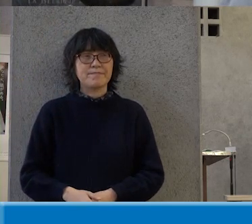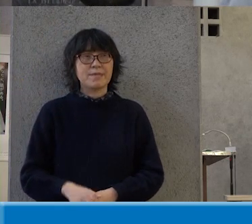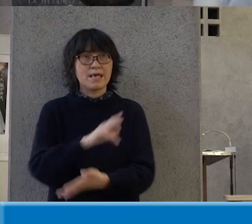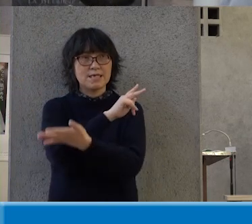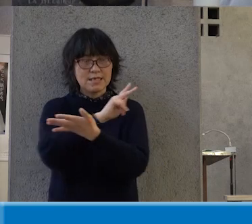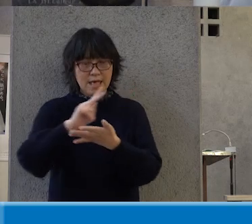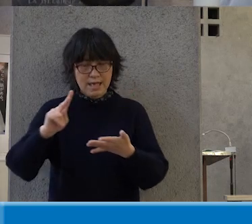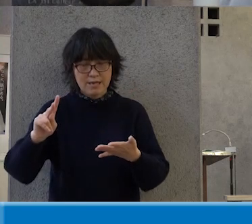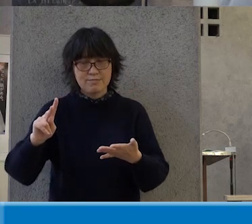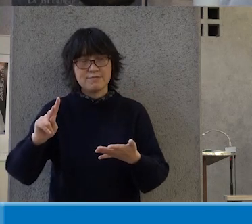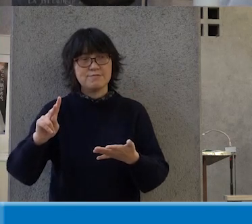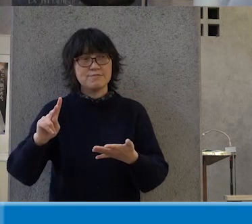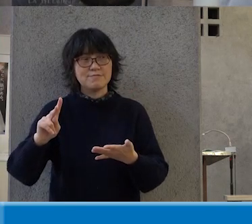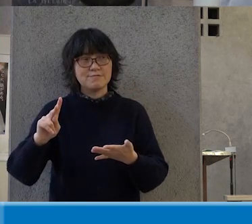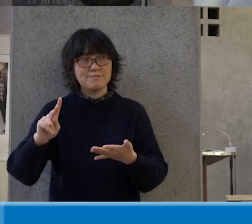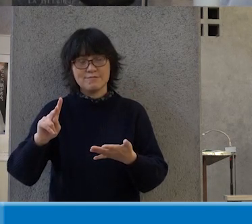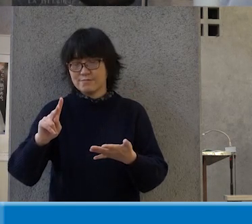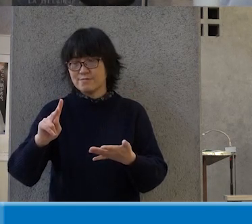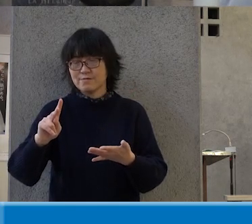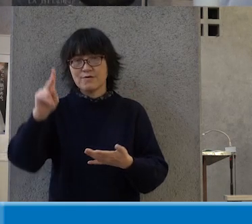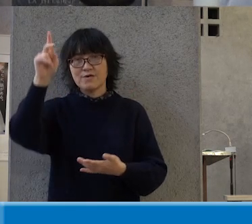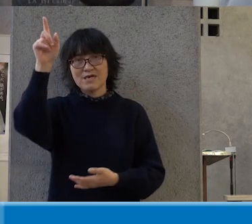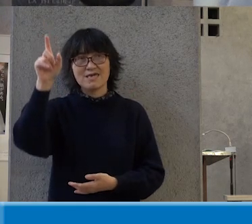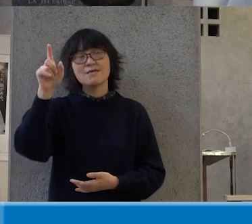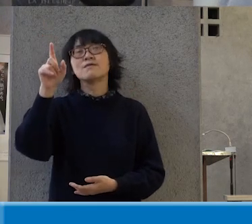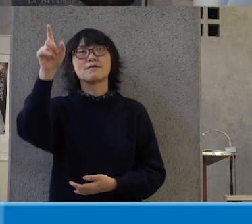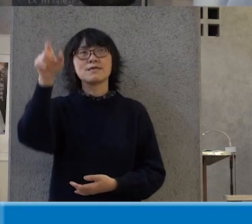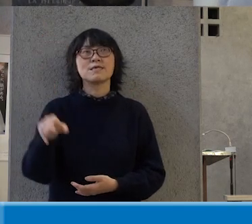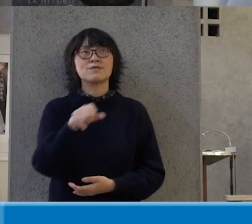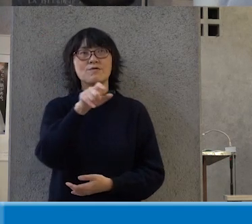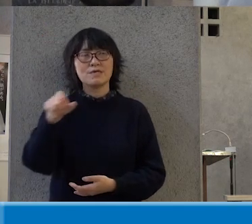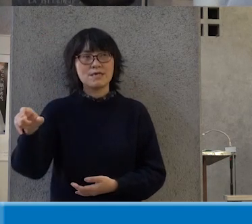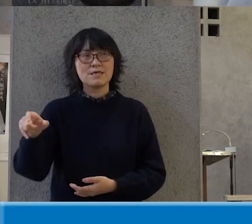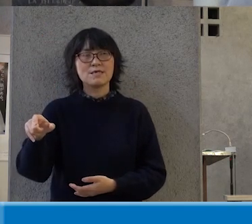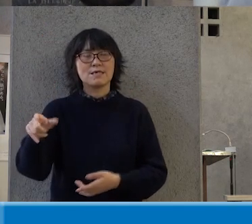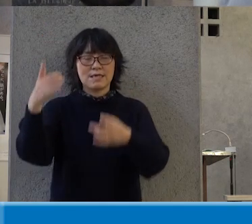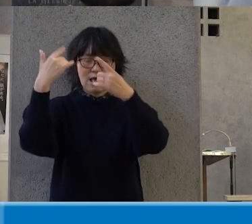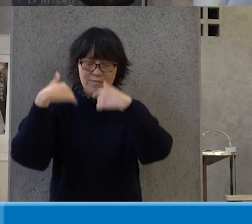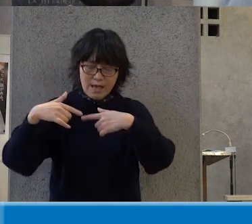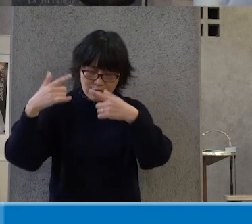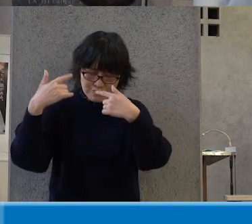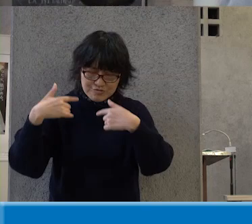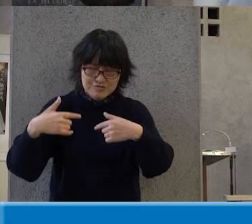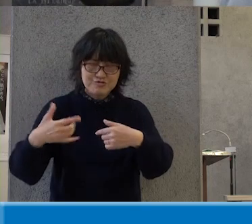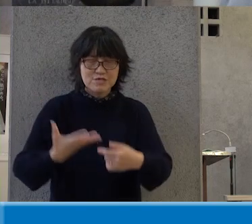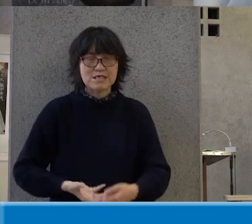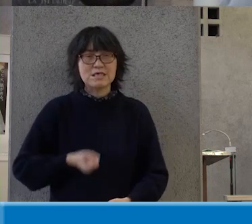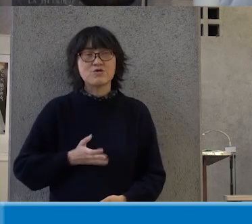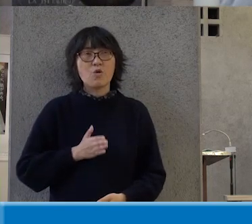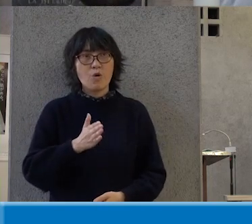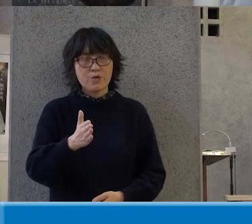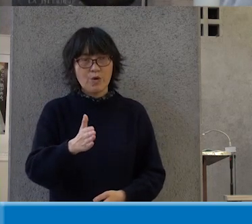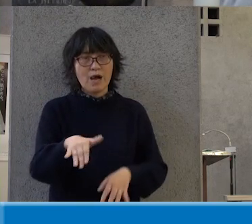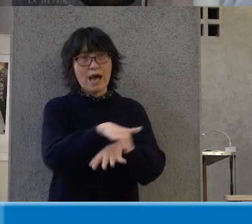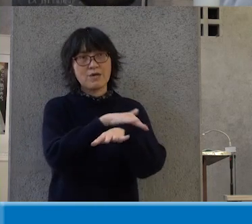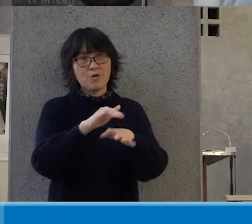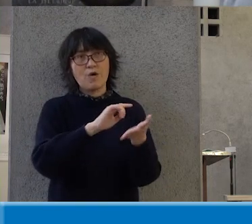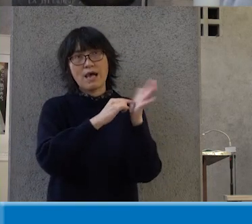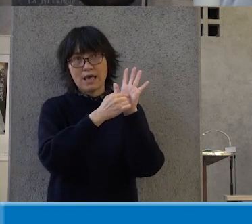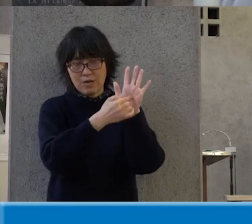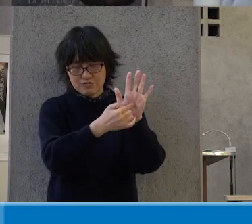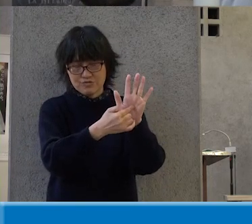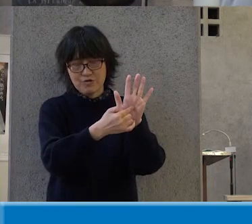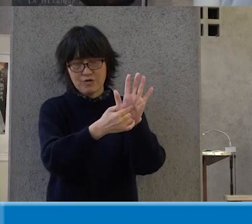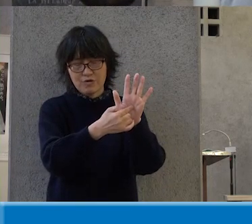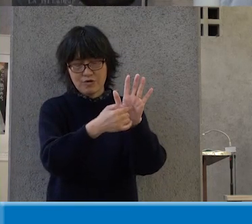聖なるキリストに従い大義なく信仰と愛の証を立て